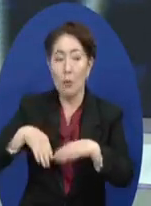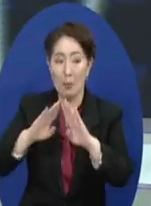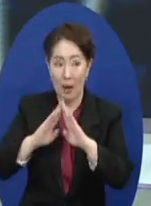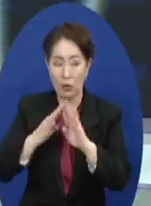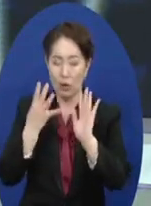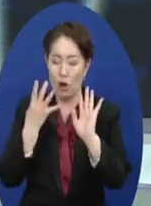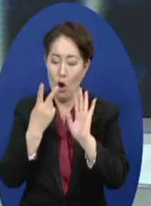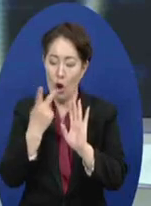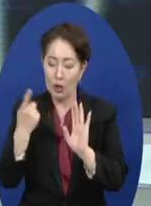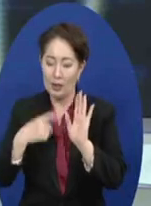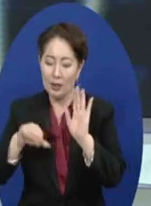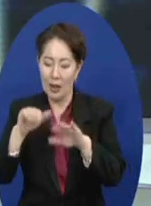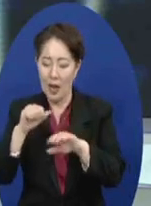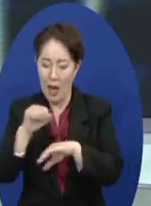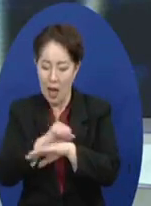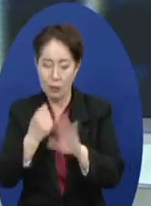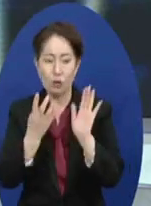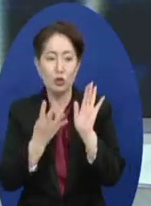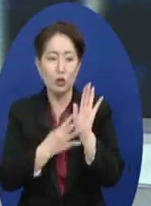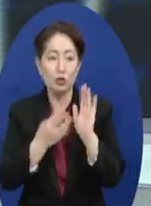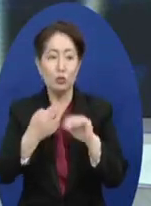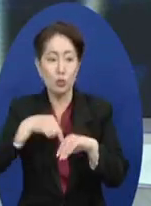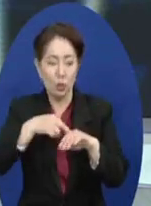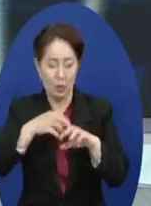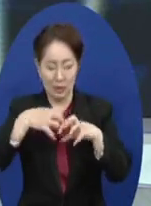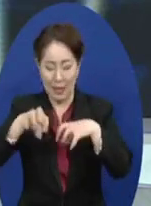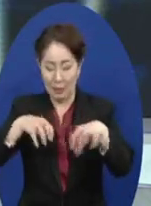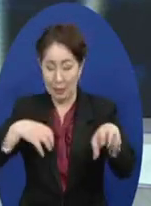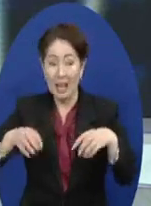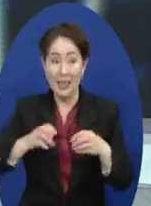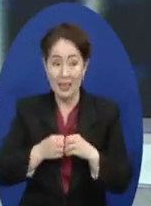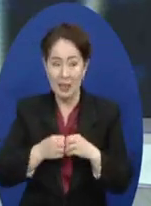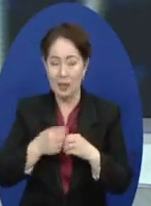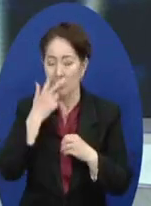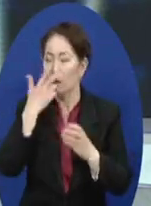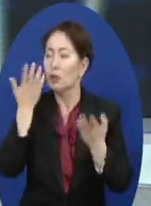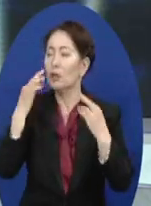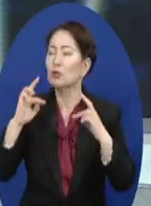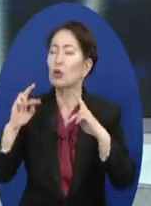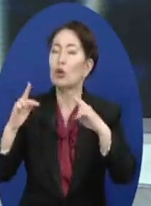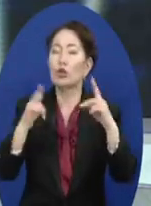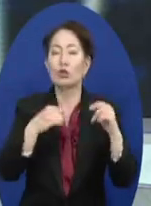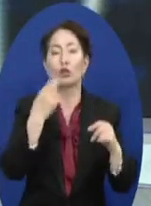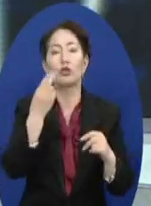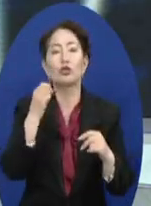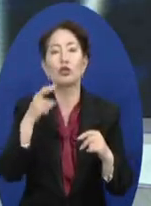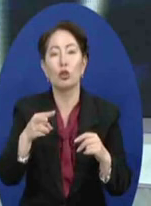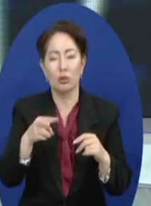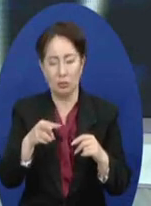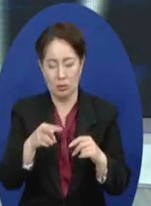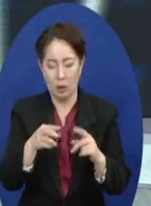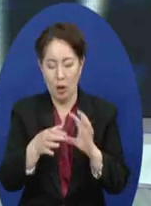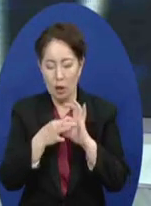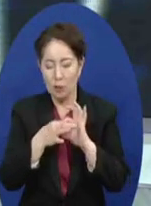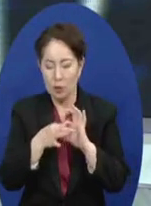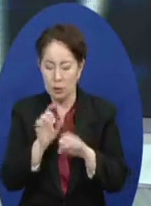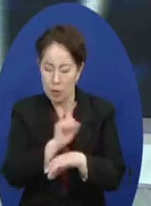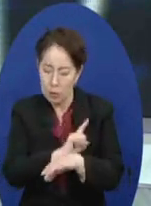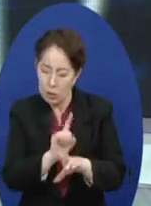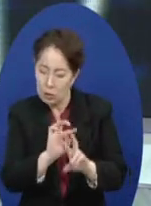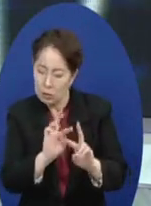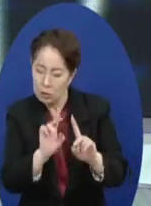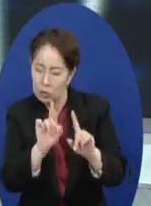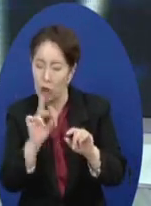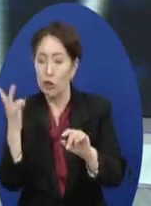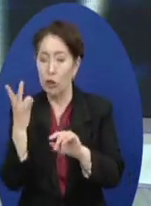20 аймгийн 9 дүүрэг салбараар байгуулах юм байна. Ингэснээр уур амьсгалын өөрчлөлт, сүлжилтийн эсрэг бодит дунд хүрч ногоон орчныг нэг бий болгох